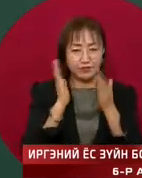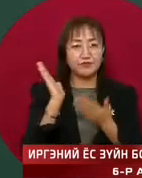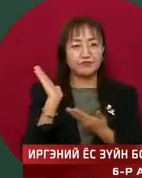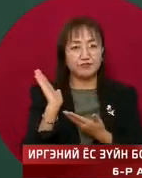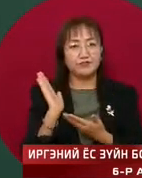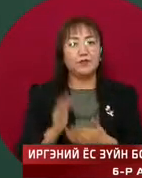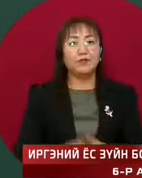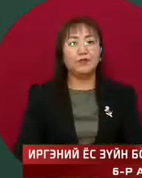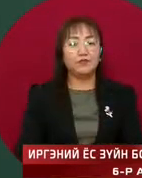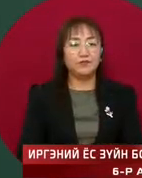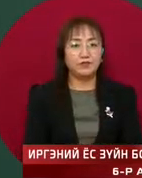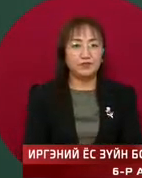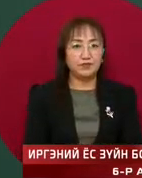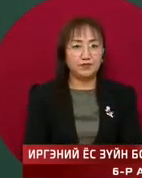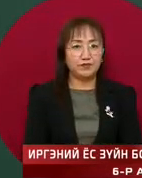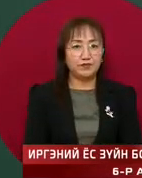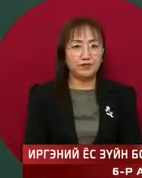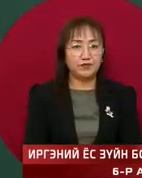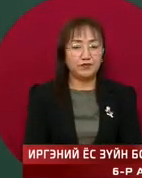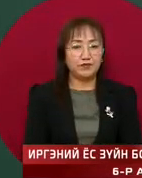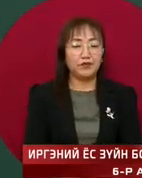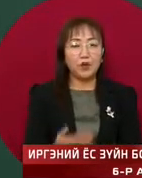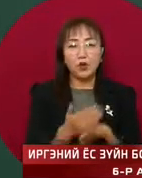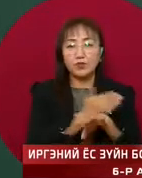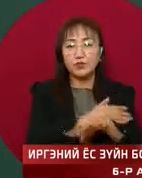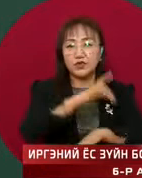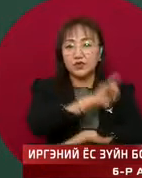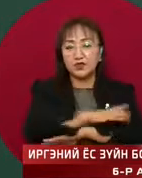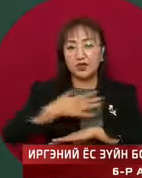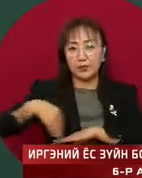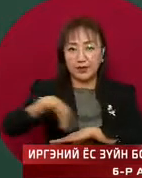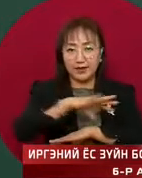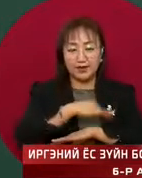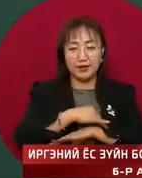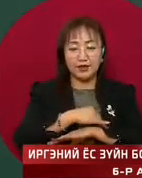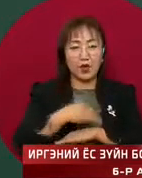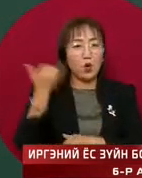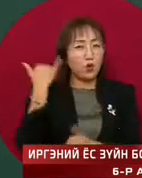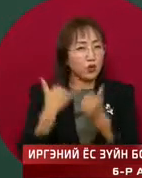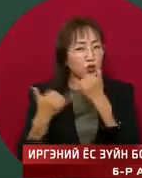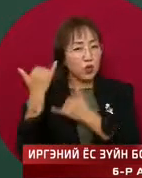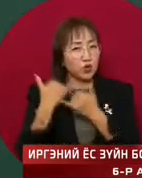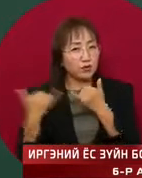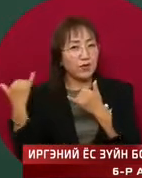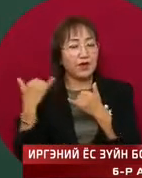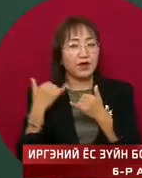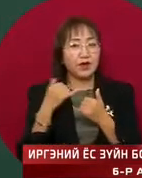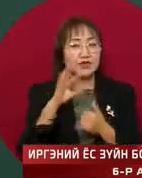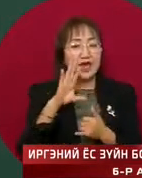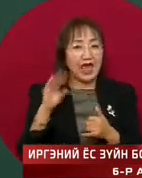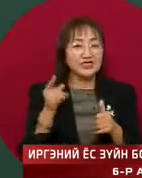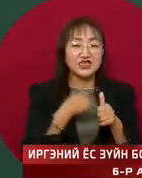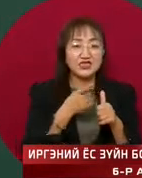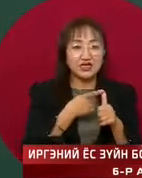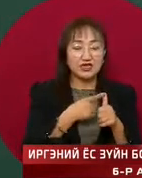дэлгэцэндээ ойртон суугаарай хүүхдүүдээ. Өмнөх хичээлээр бид ураг удмаа хэрхэн нэрлэдэг, хэрхэн